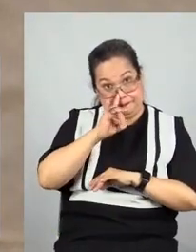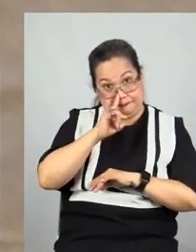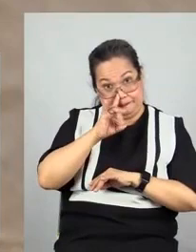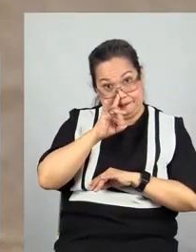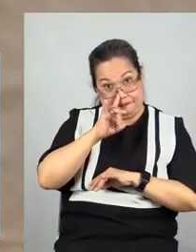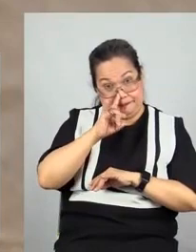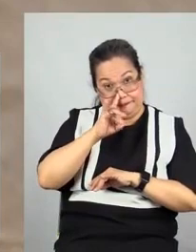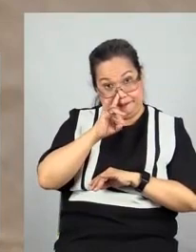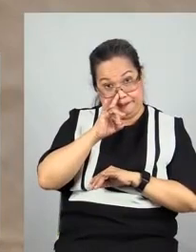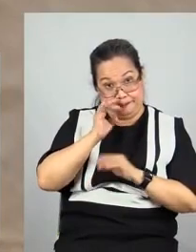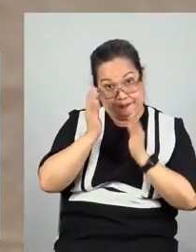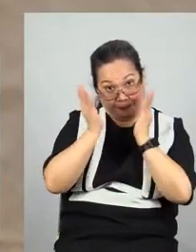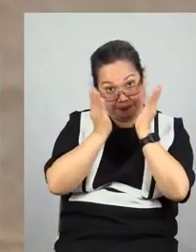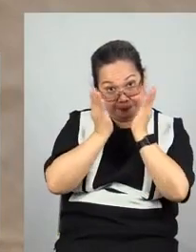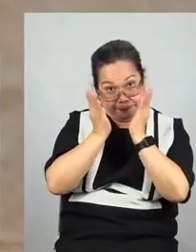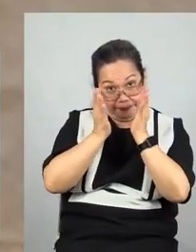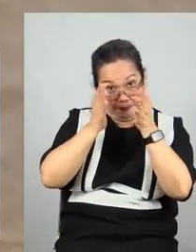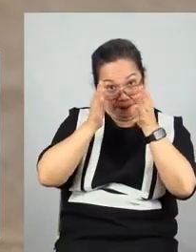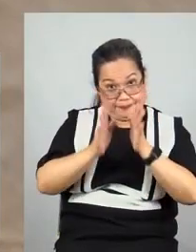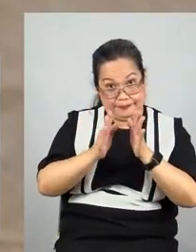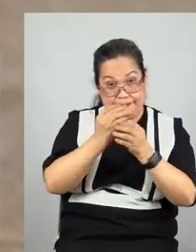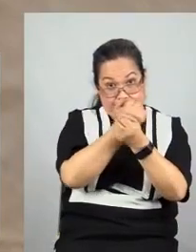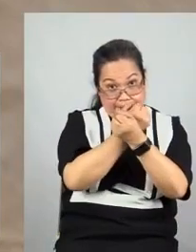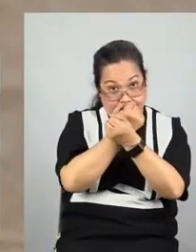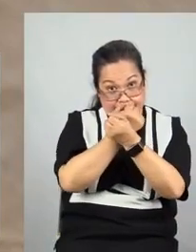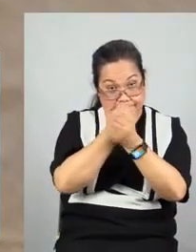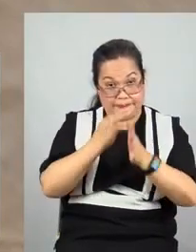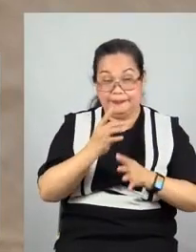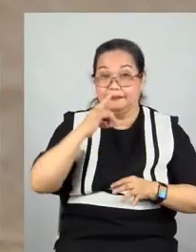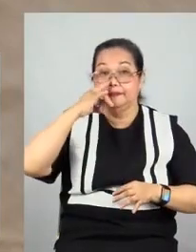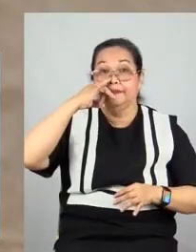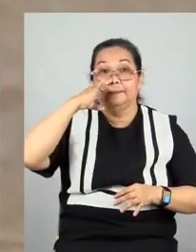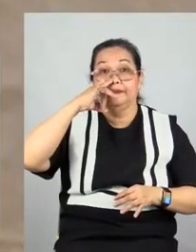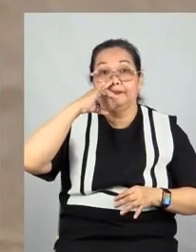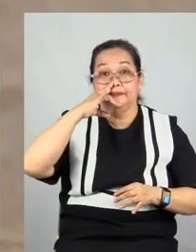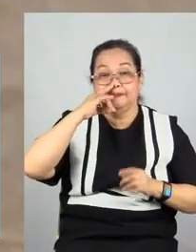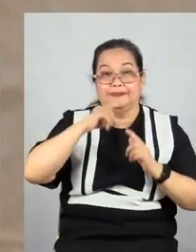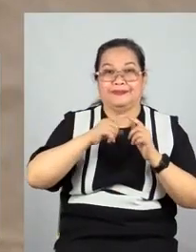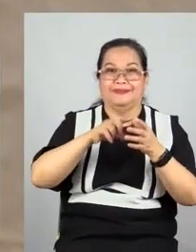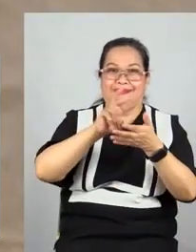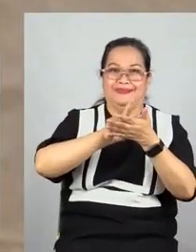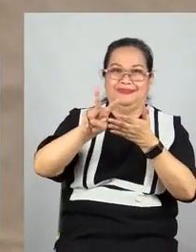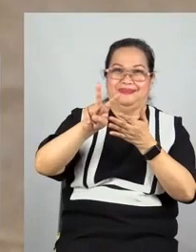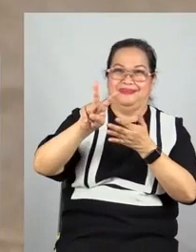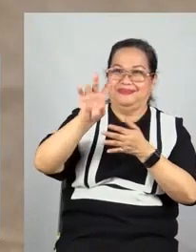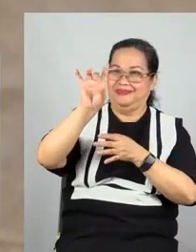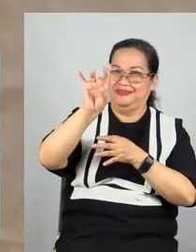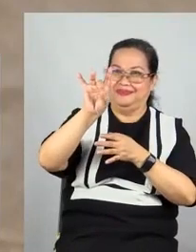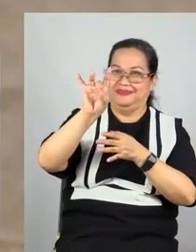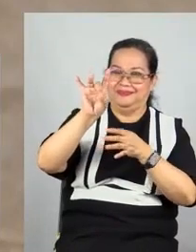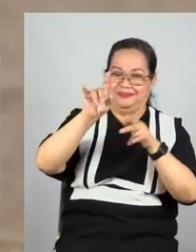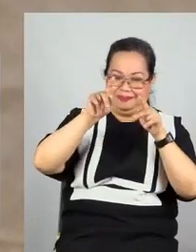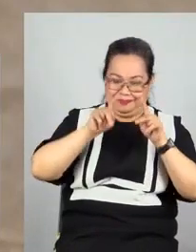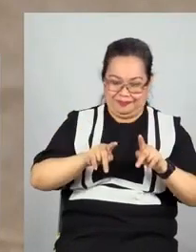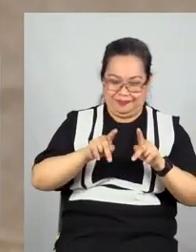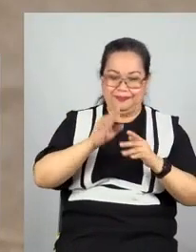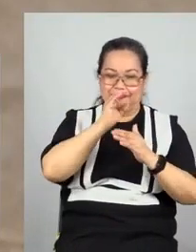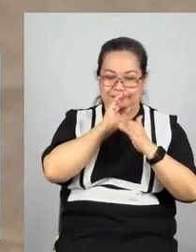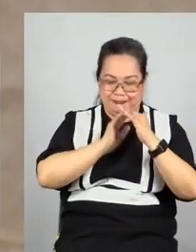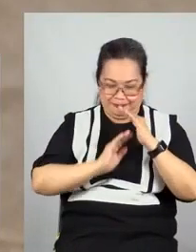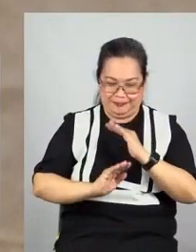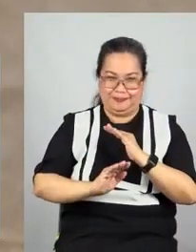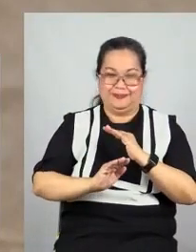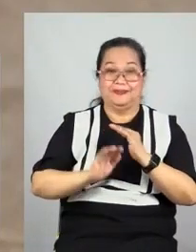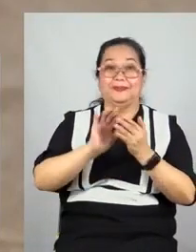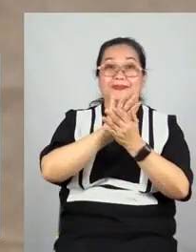He became a lowly slave. Verse 8, "And being found in human form, he humbled himself